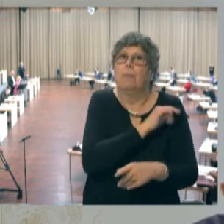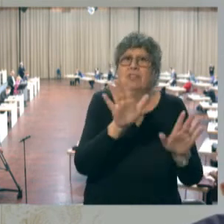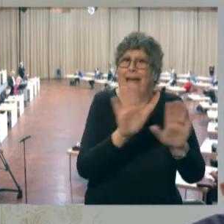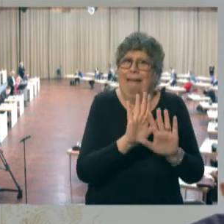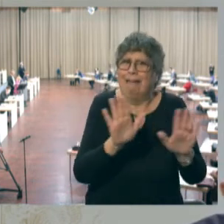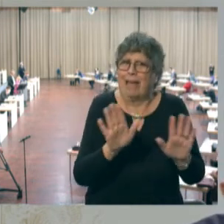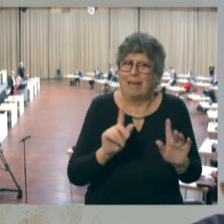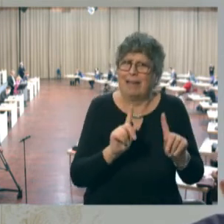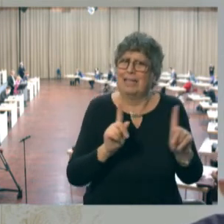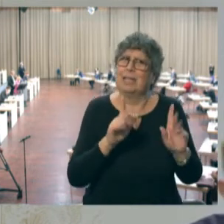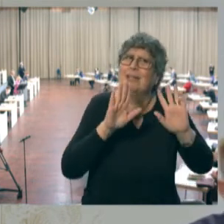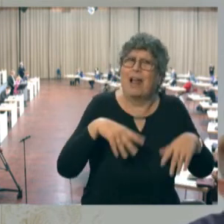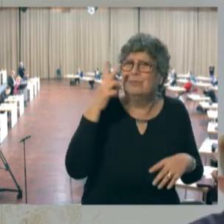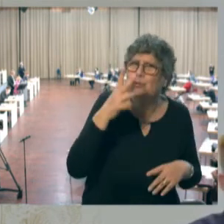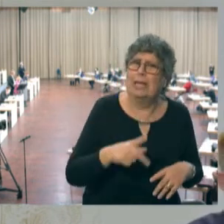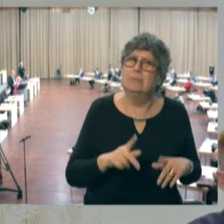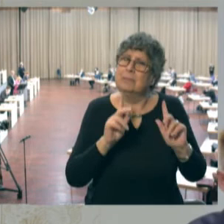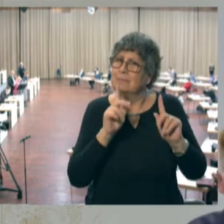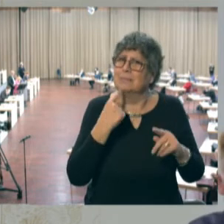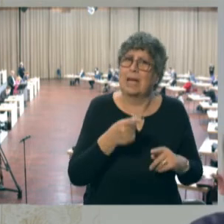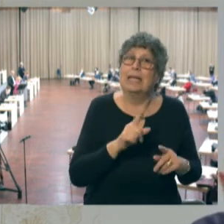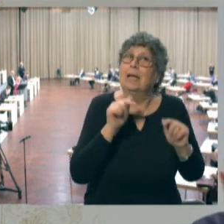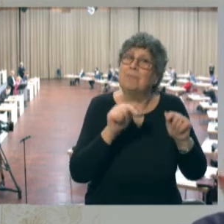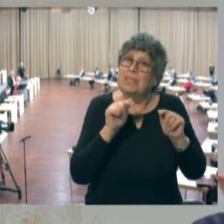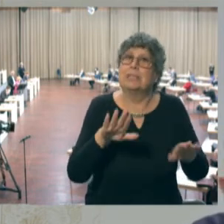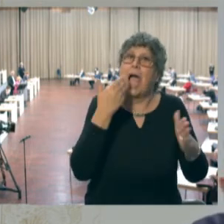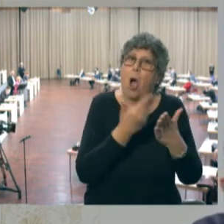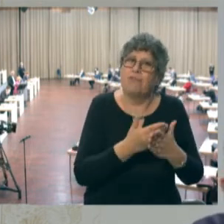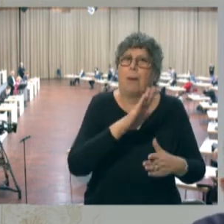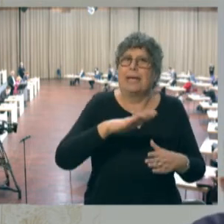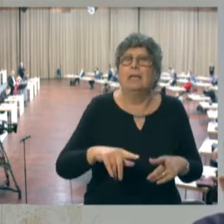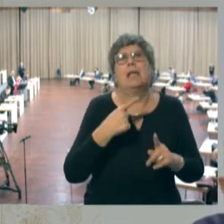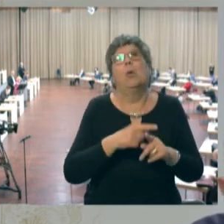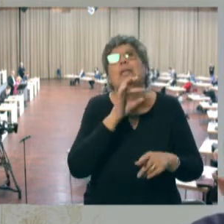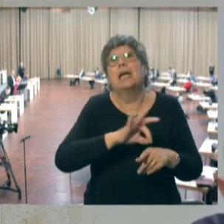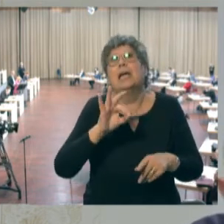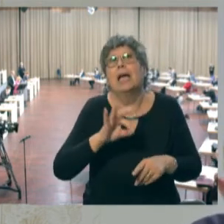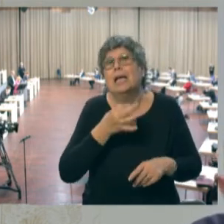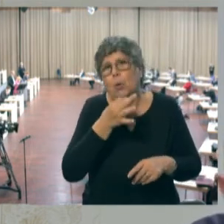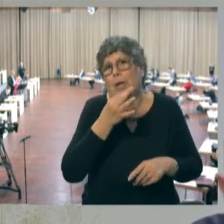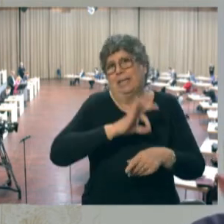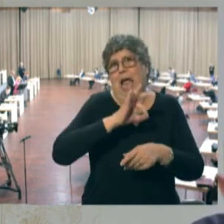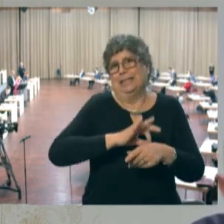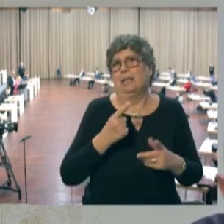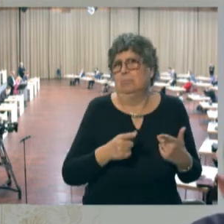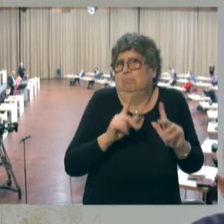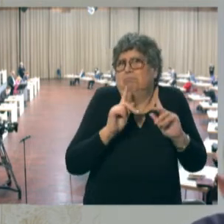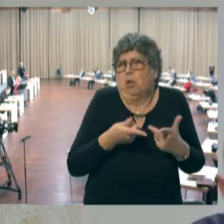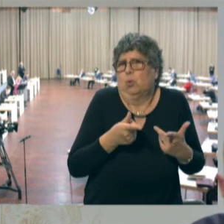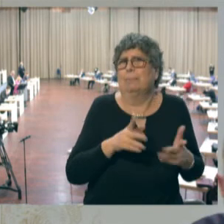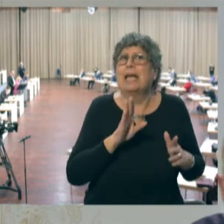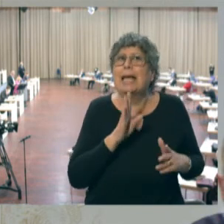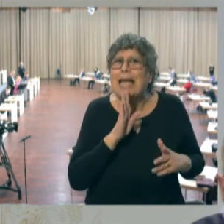klar, das muss man auch an der Stelle sagen. Das ist in erster Linie die Aufgabe der Kinder- und Jugendärzte, das hinzukriegen, aber ich glaube, darüber gibt es es auch